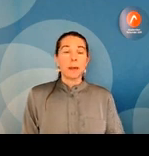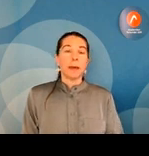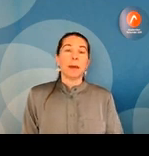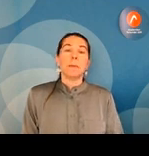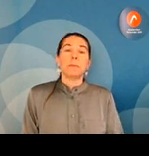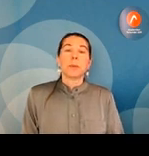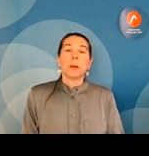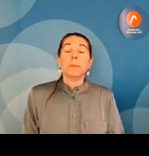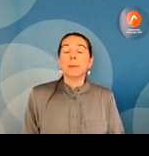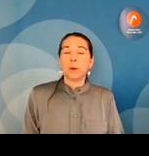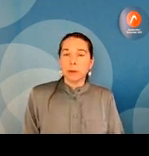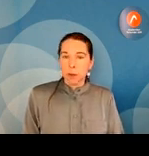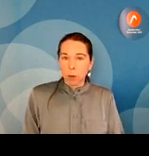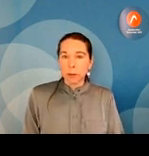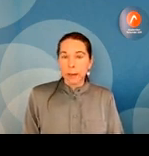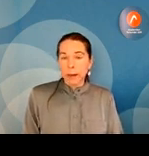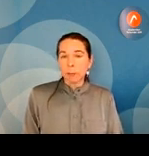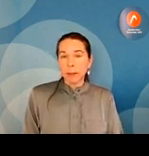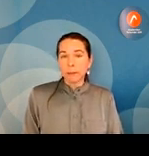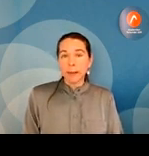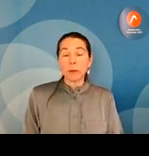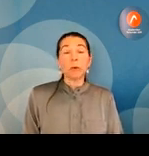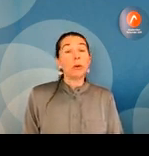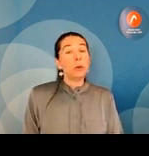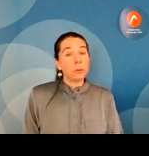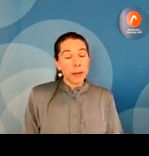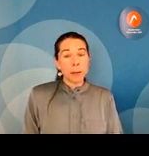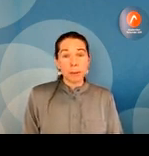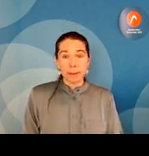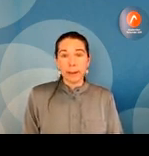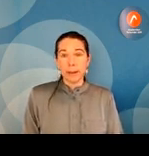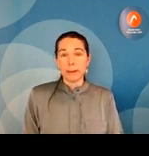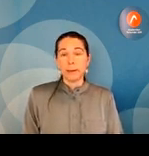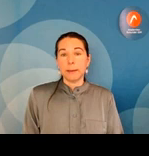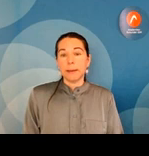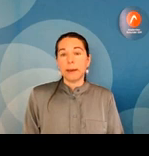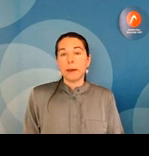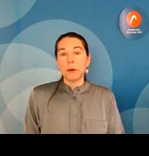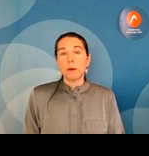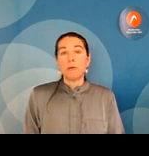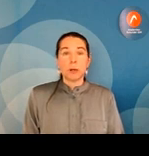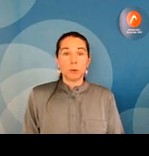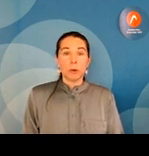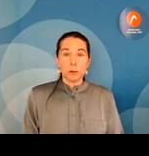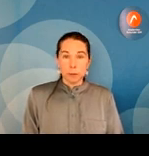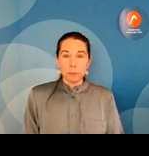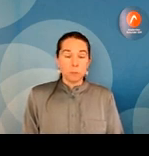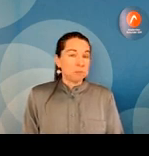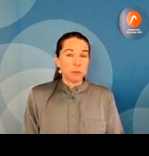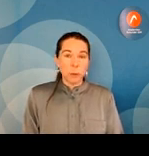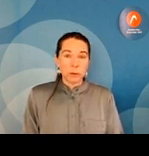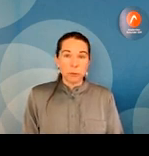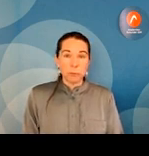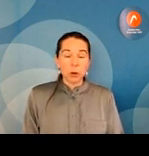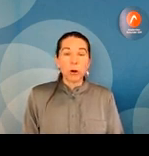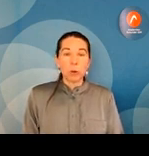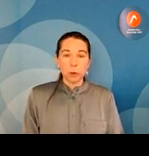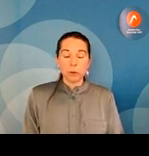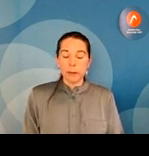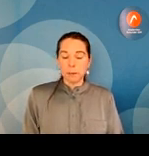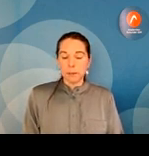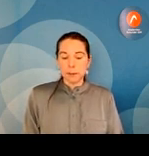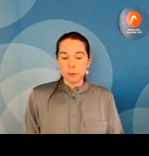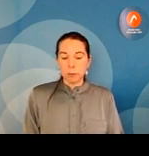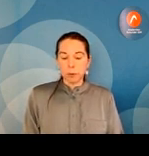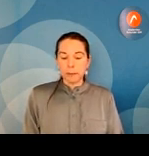att medborgare ska orka arbeta längre och kunna arbeta längre för att då få ett så bra